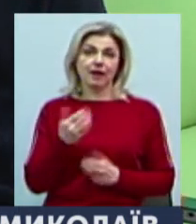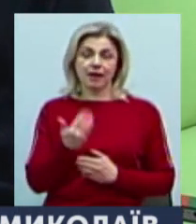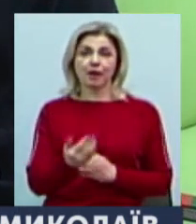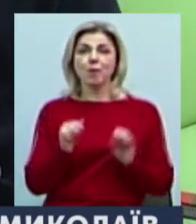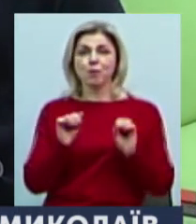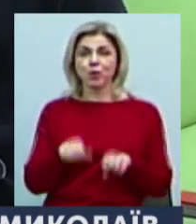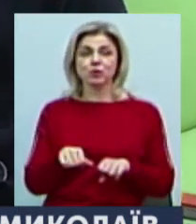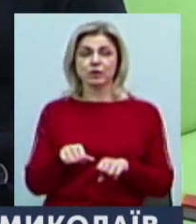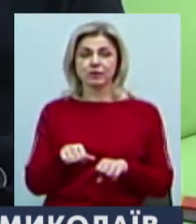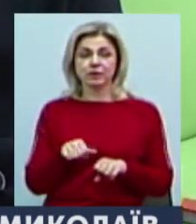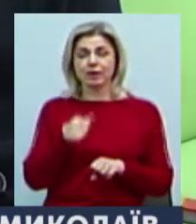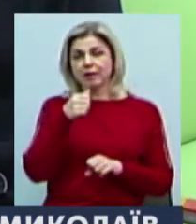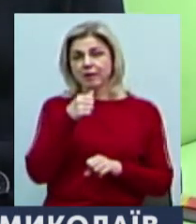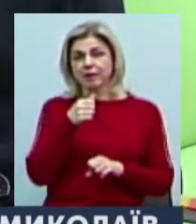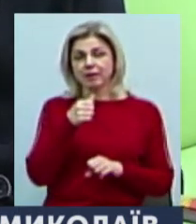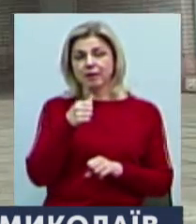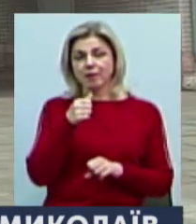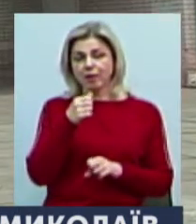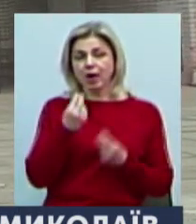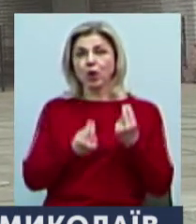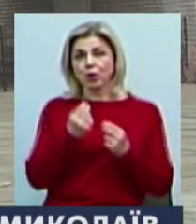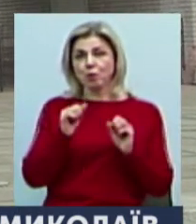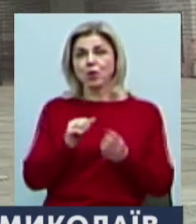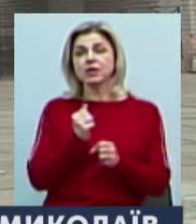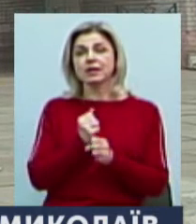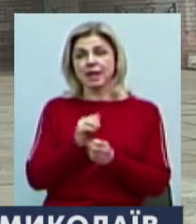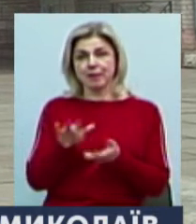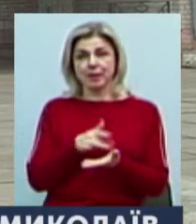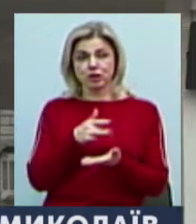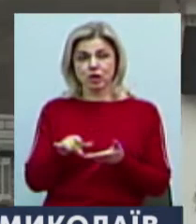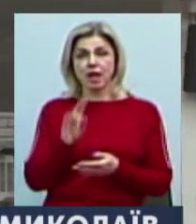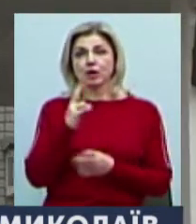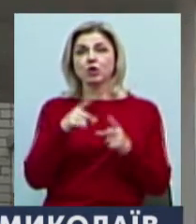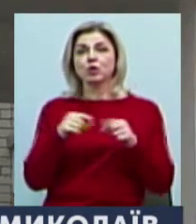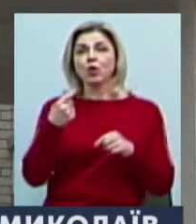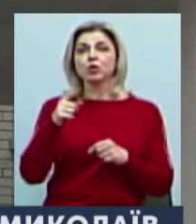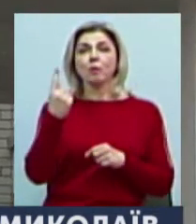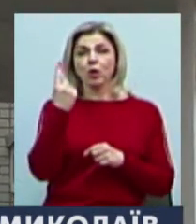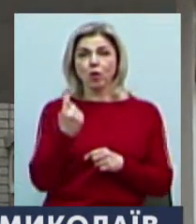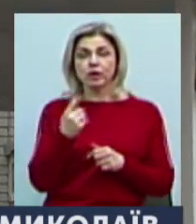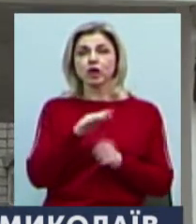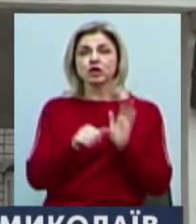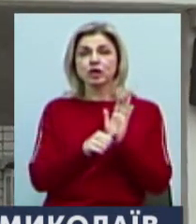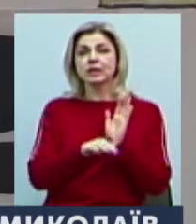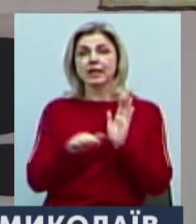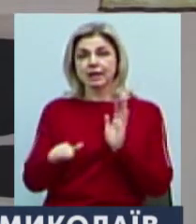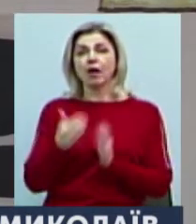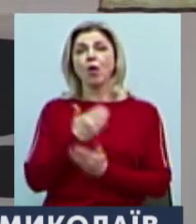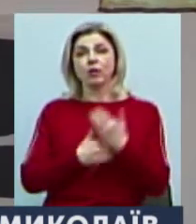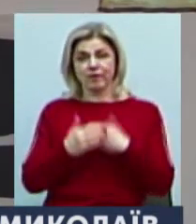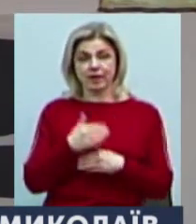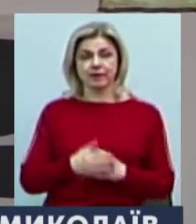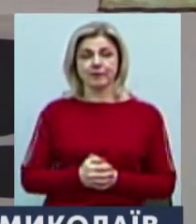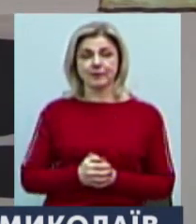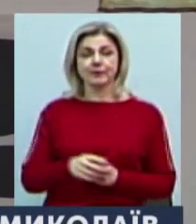можна запрограмовувати на планшеті. У Миколаївській школі номер 1 імені Олега Ольжича 6 дітей із особливими освітніми